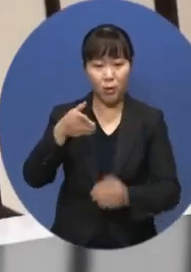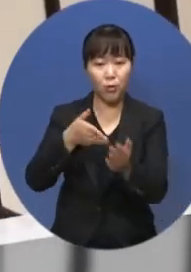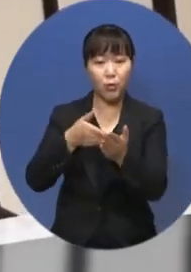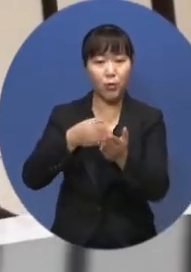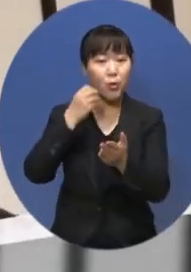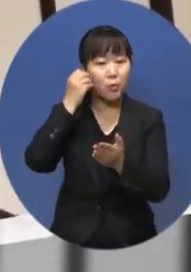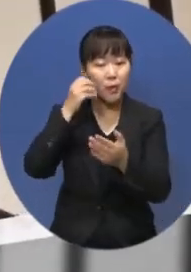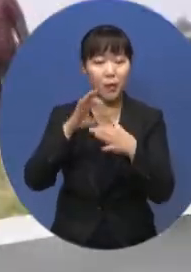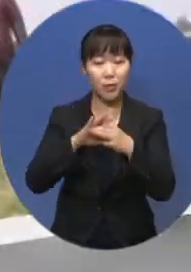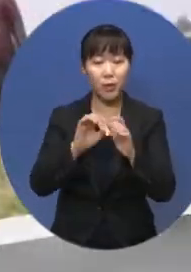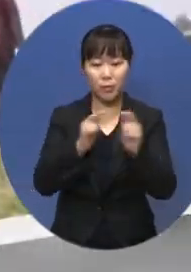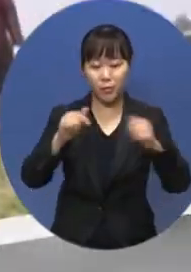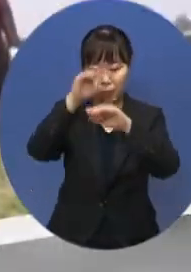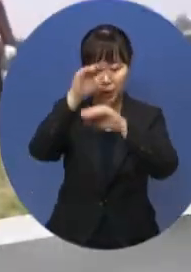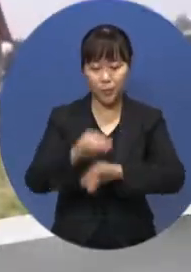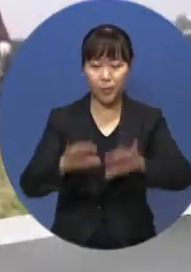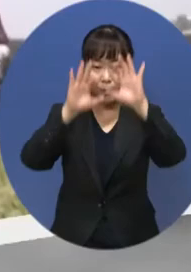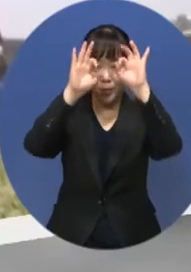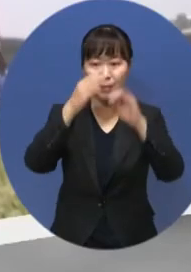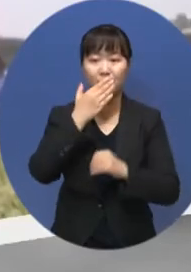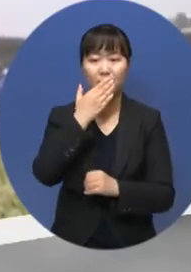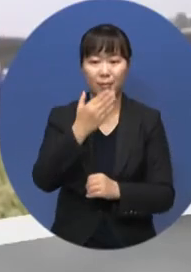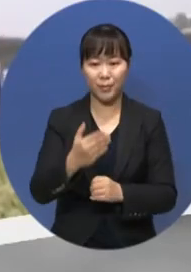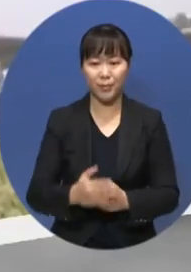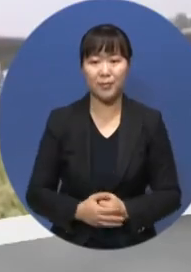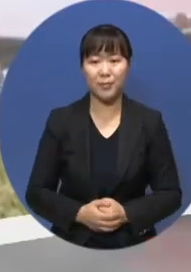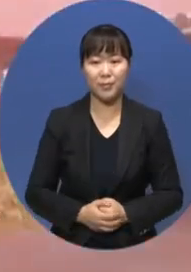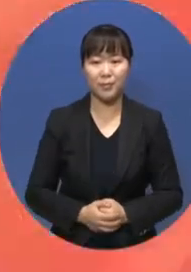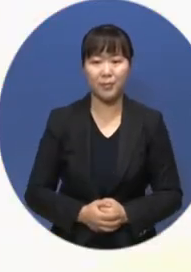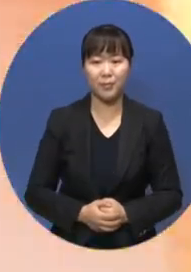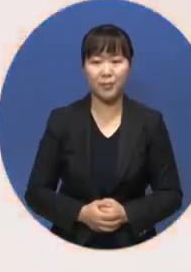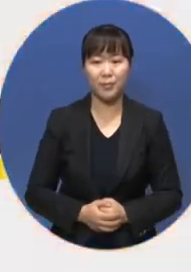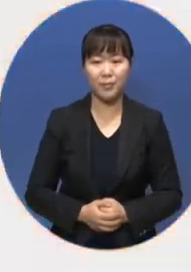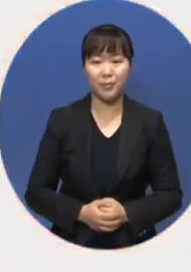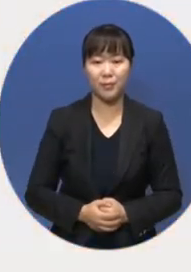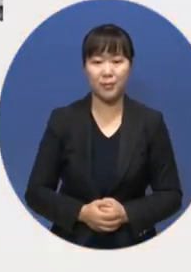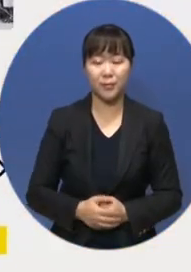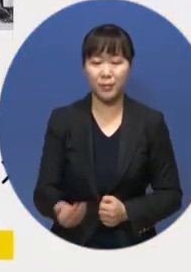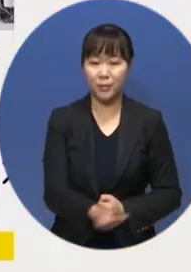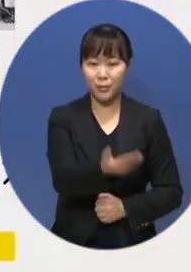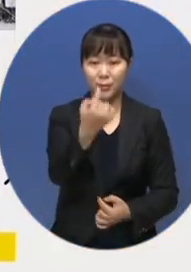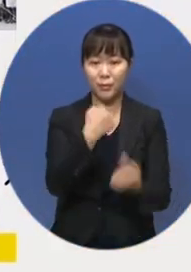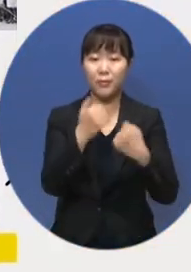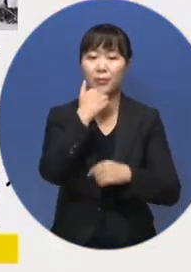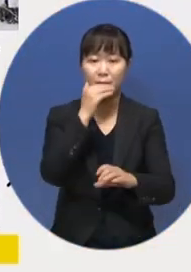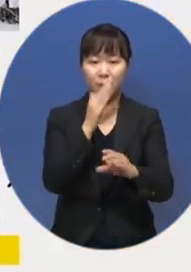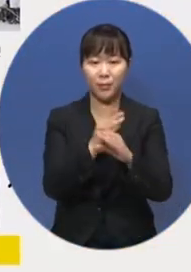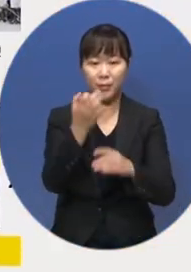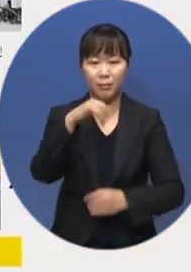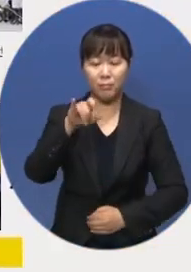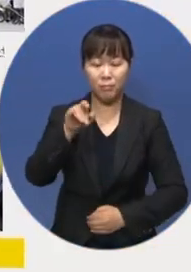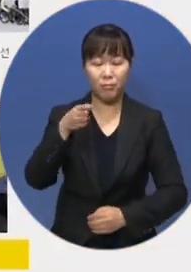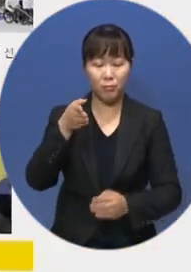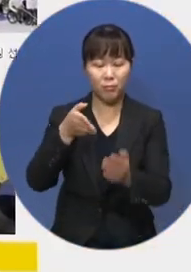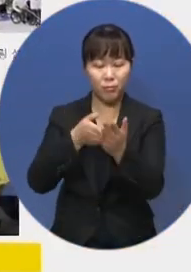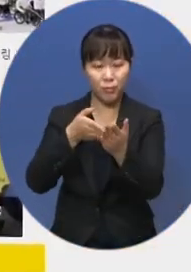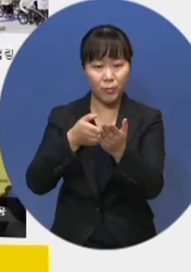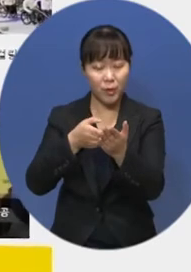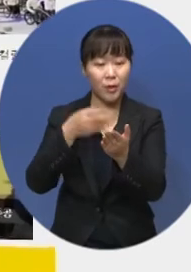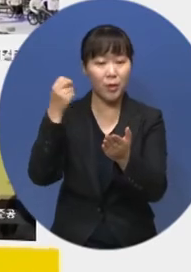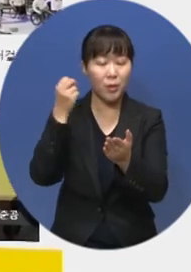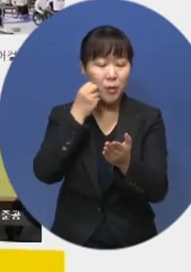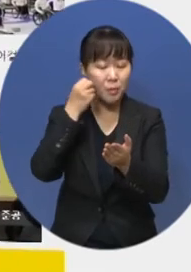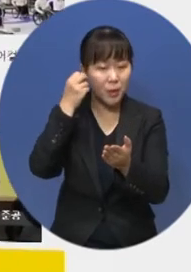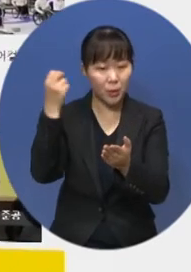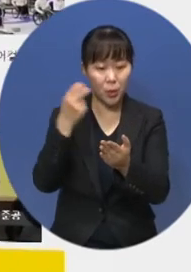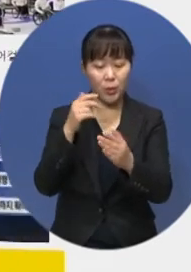뉴스 홈페이지를 통해 보다 다양한 소식을 접할 수 있습니다. 시청자 여러분의 제보를 기다립니다. 웰페어 뉴스